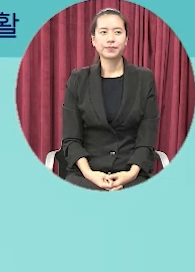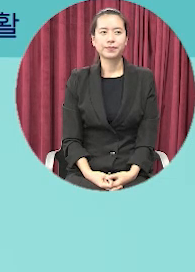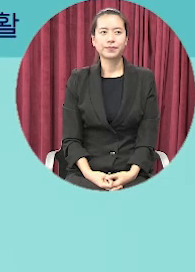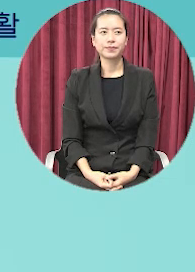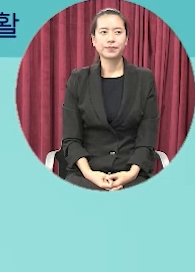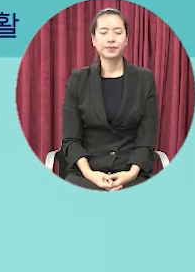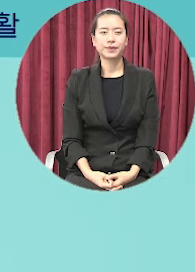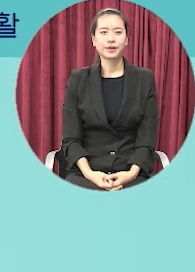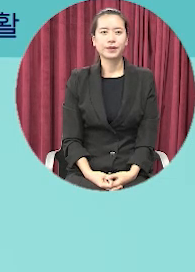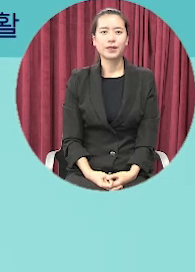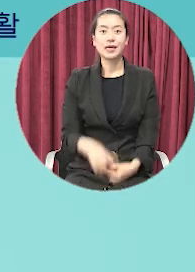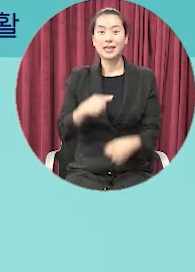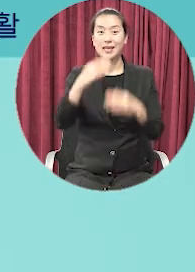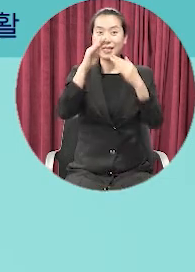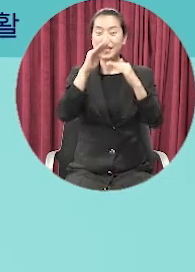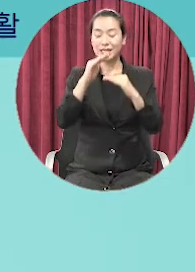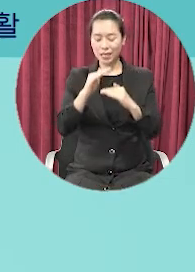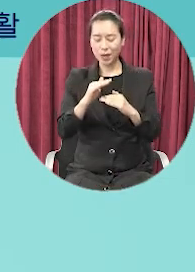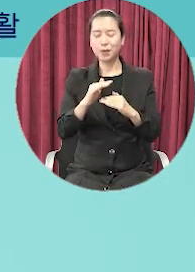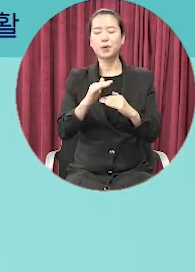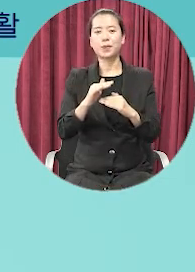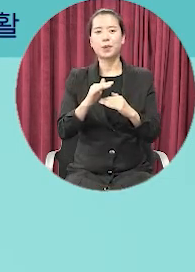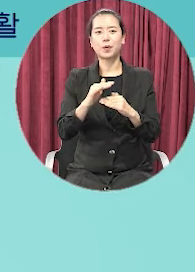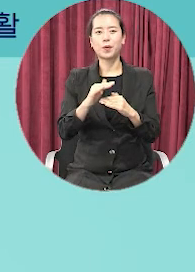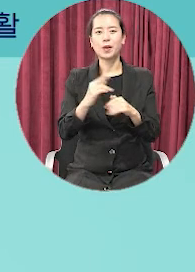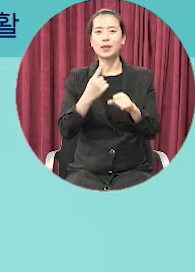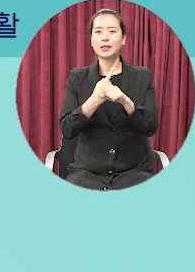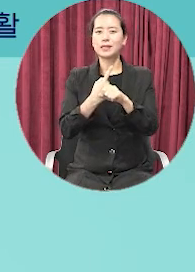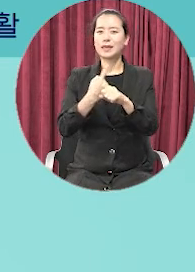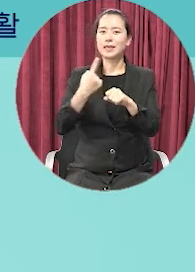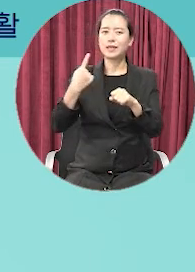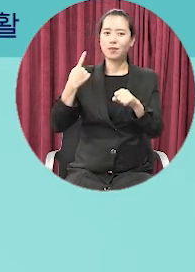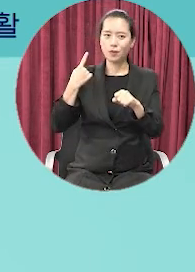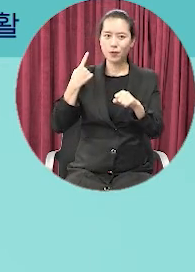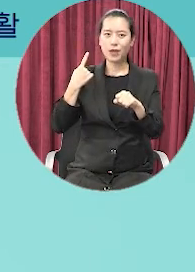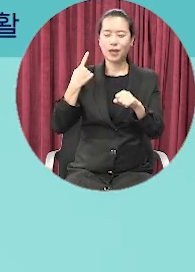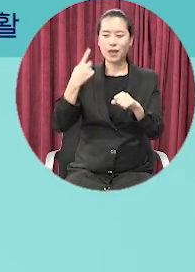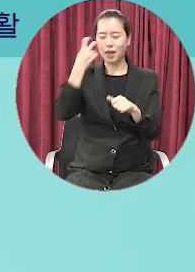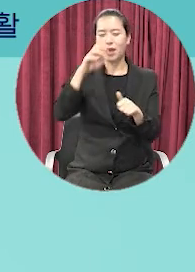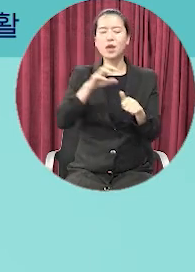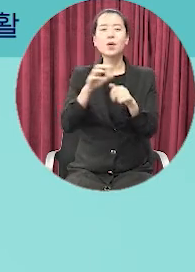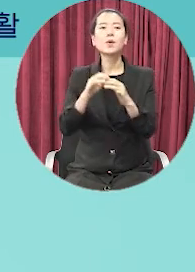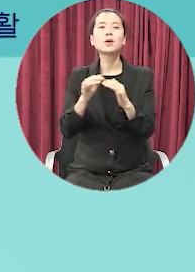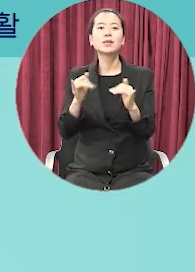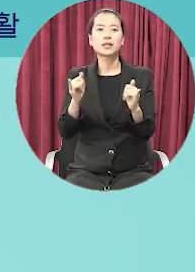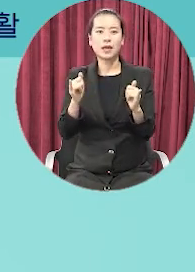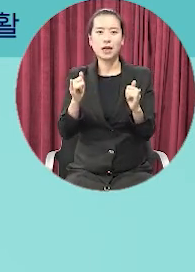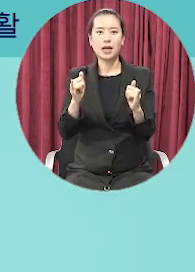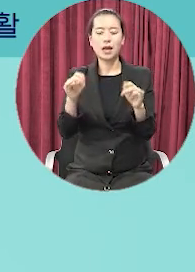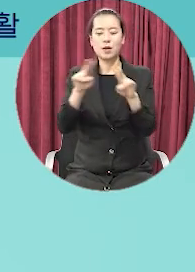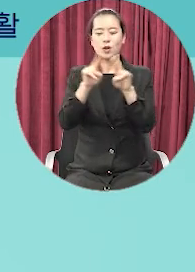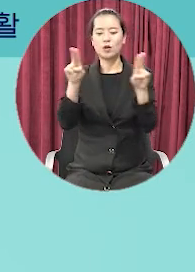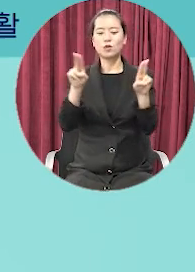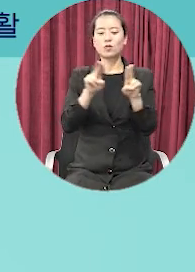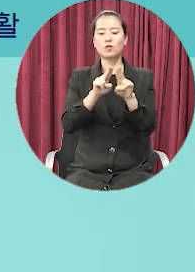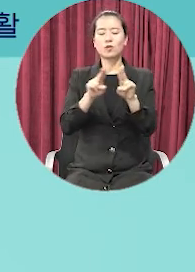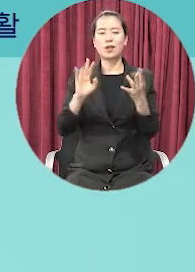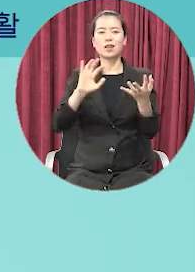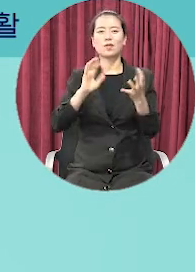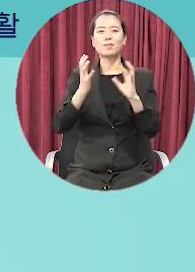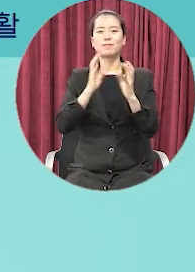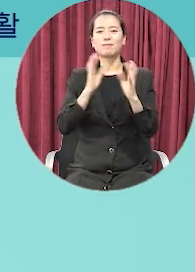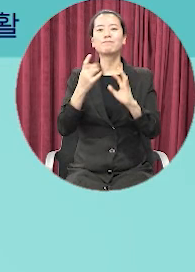네. 그리고 이 내용을 가지고 저희가 지난해 케어기버에 대한 국제 심포지움도